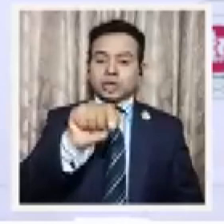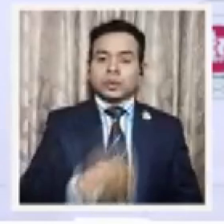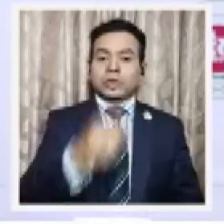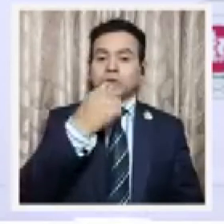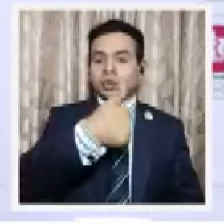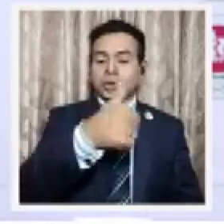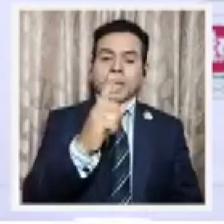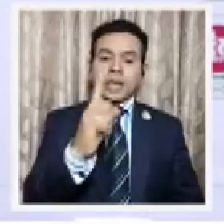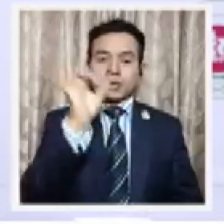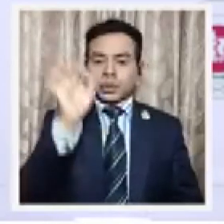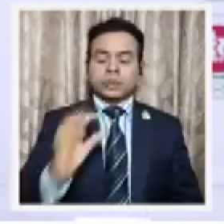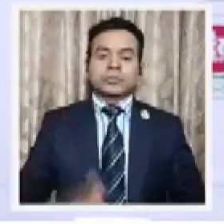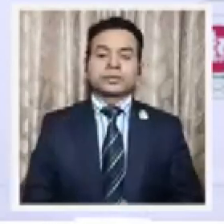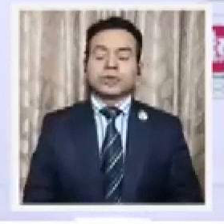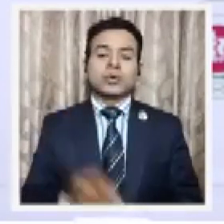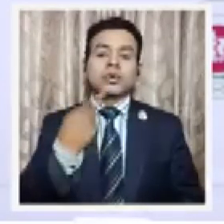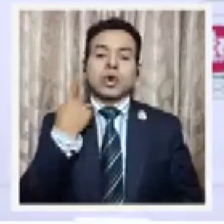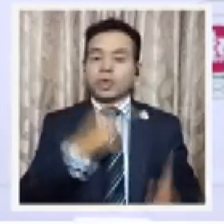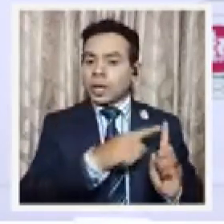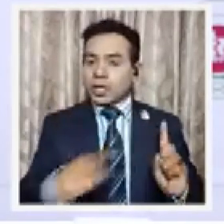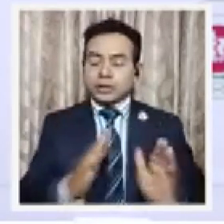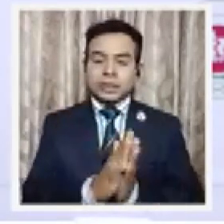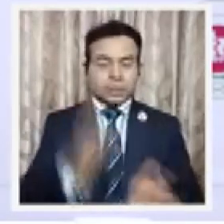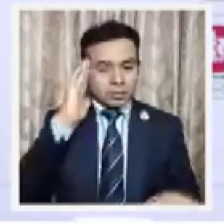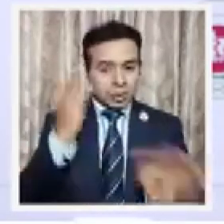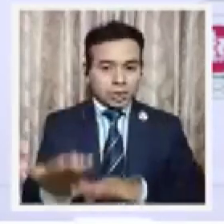1,32,960 জন। শনাক্ত বিবেচনায় সুস্থতার হার